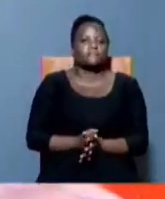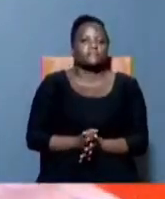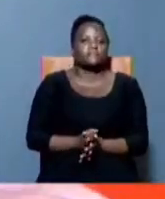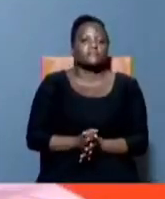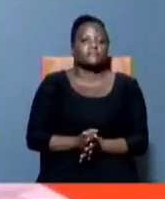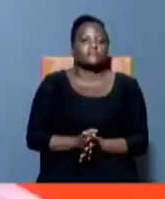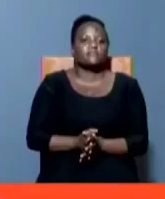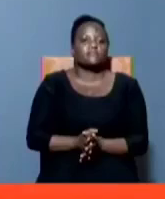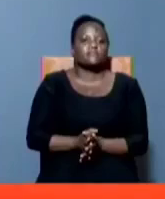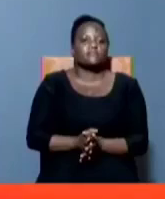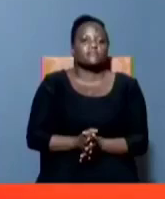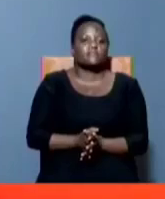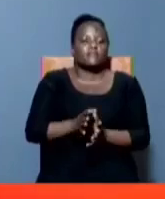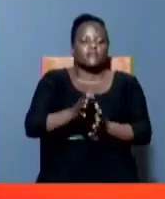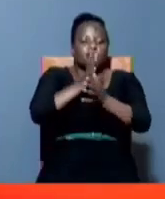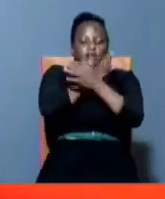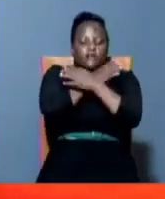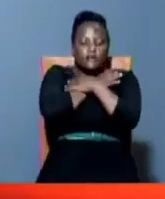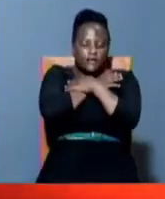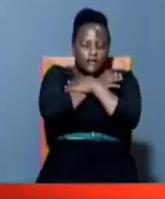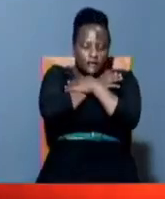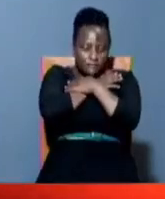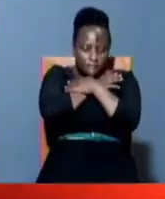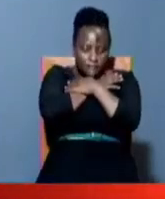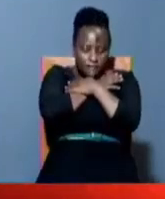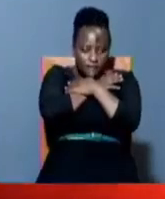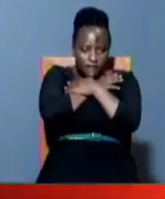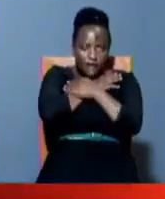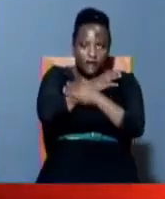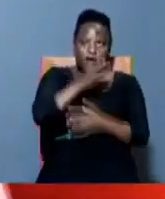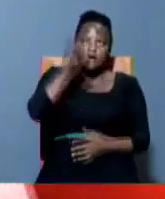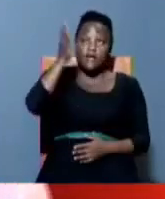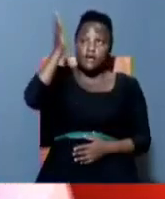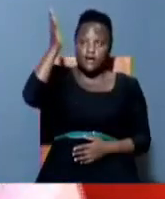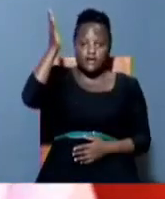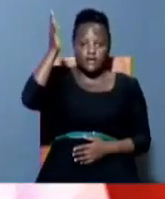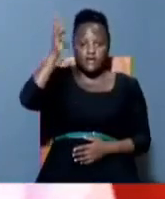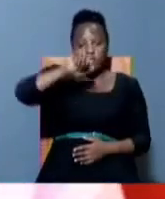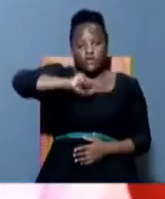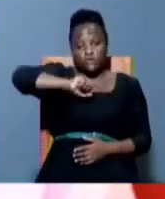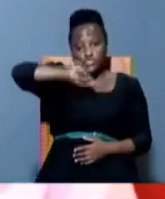Neema yake. Neema yake.